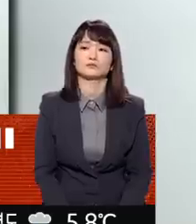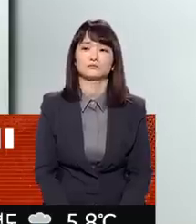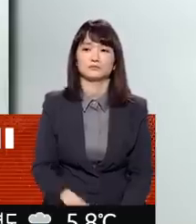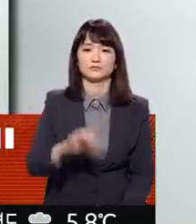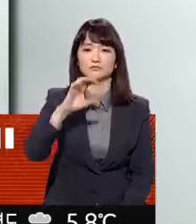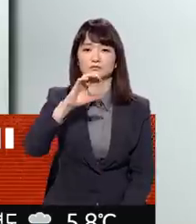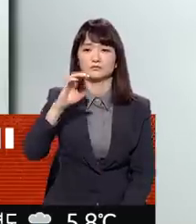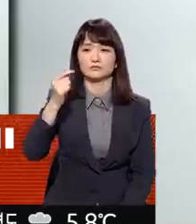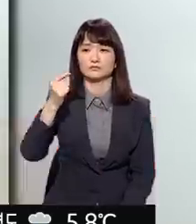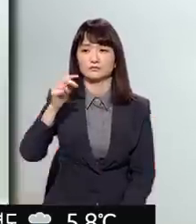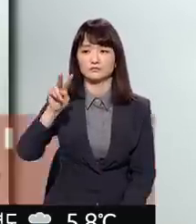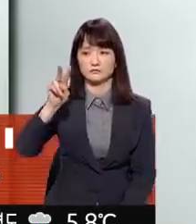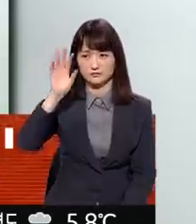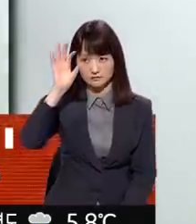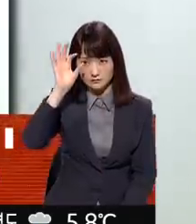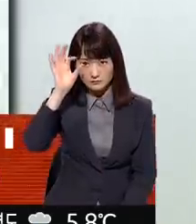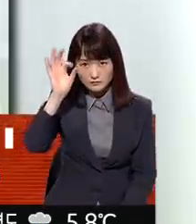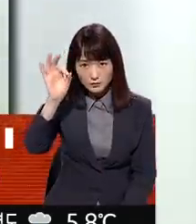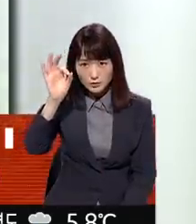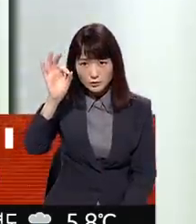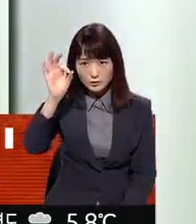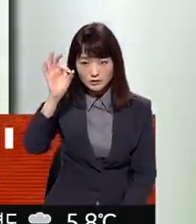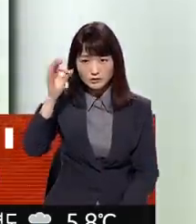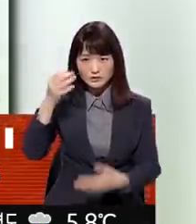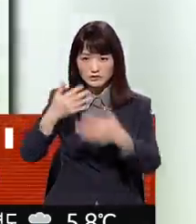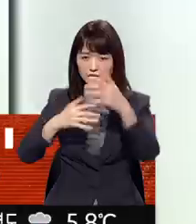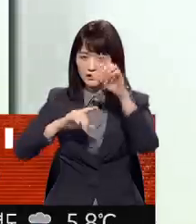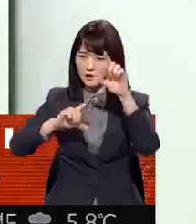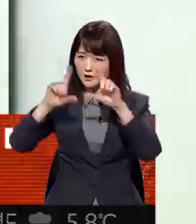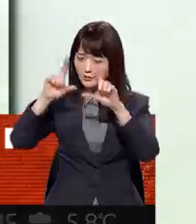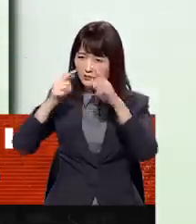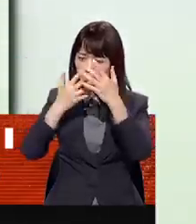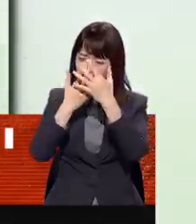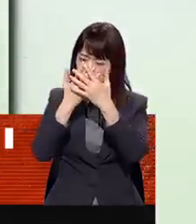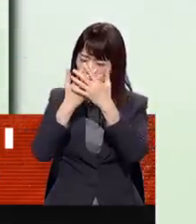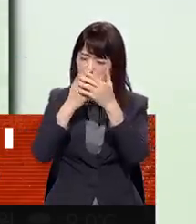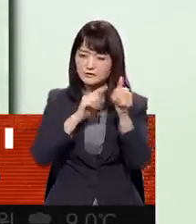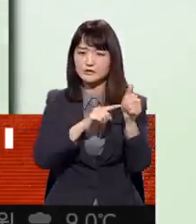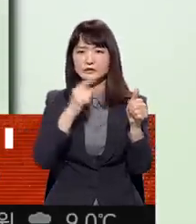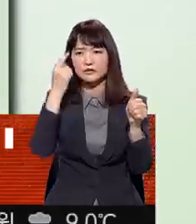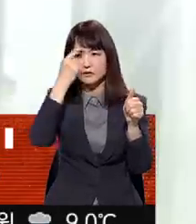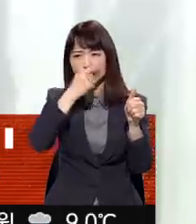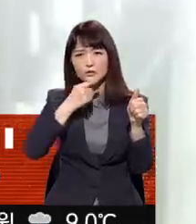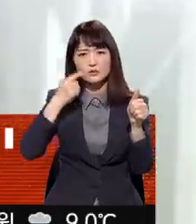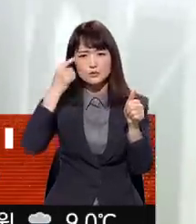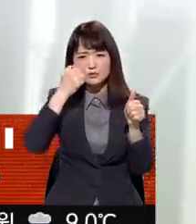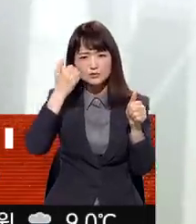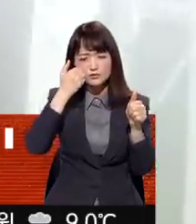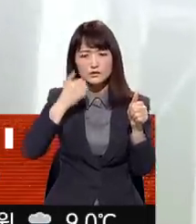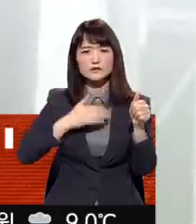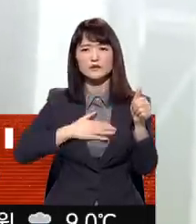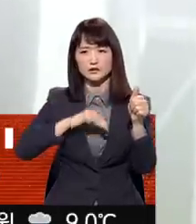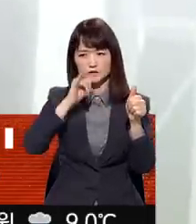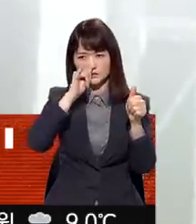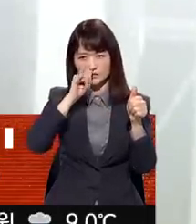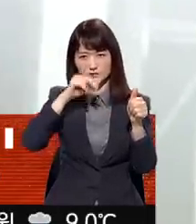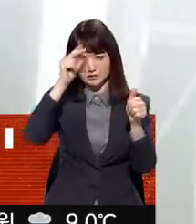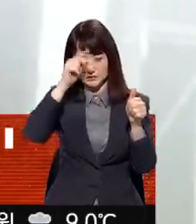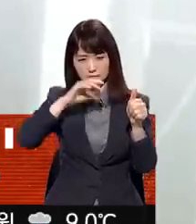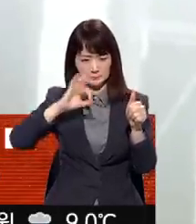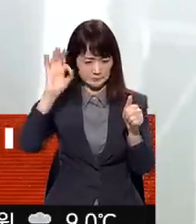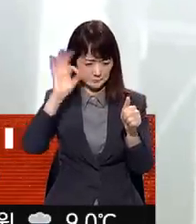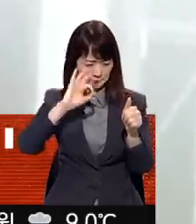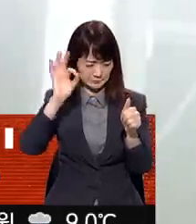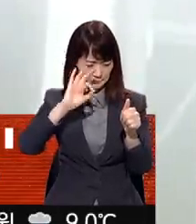보는 것처럼 좀 조금 블러로 가려놓긴 했는데 얼굴이나 이런 것들이 알 수가 있습니다. 경찰이 만약 찾으려고